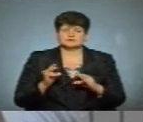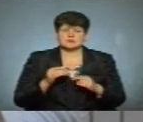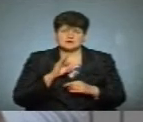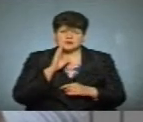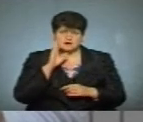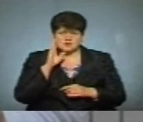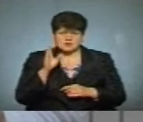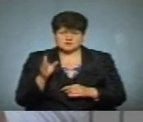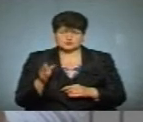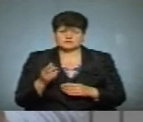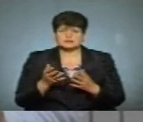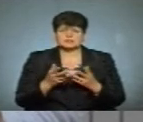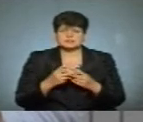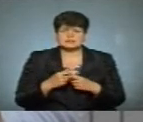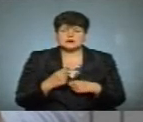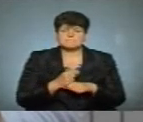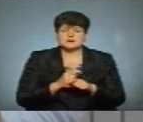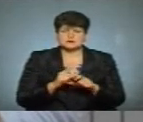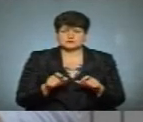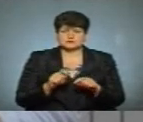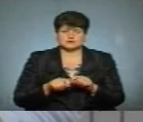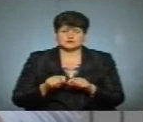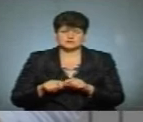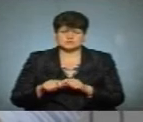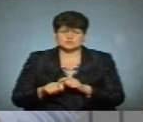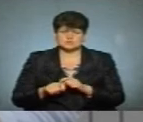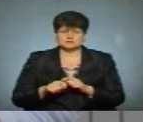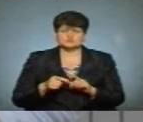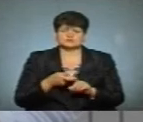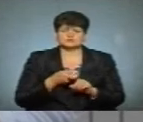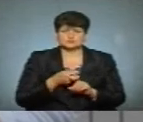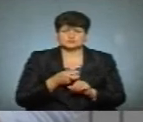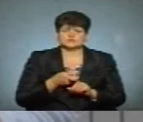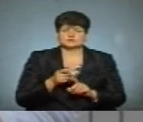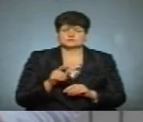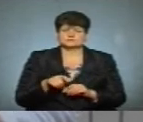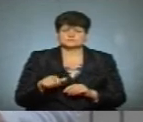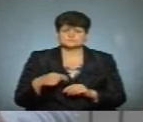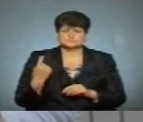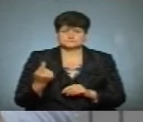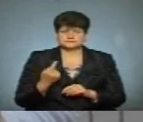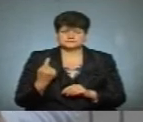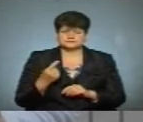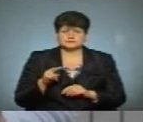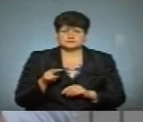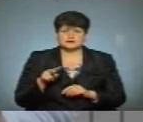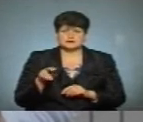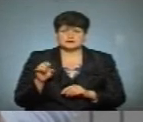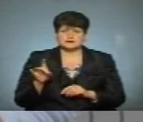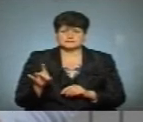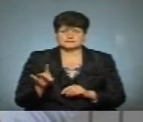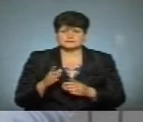ранок кількість лабораторних досліджень стосовно мешканців області методом ПЛР